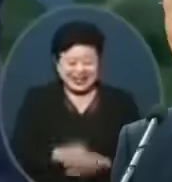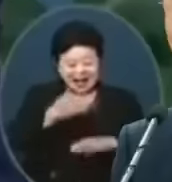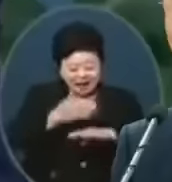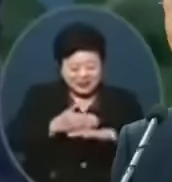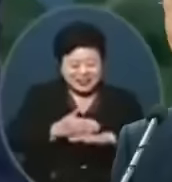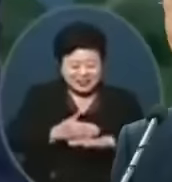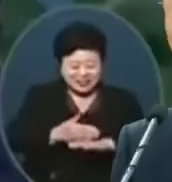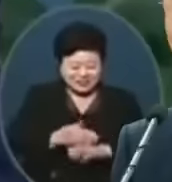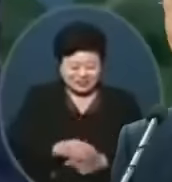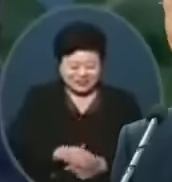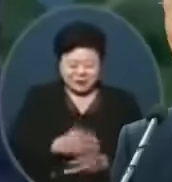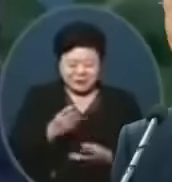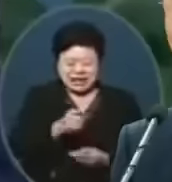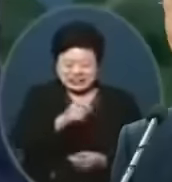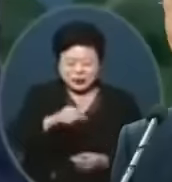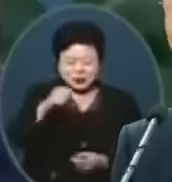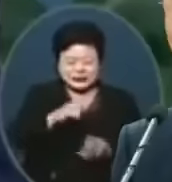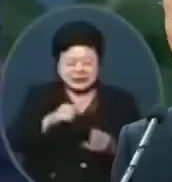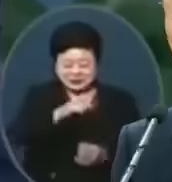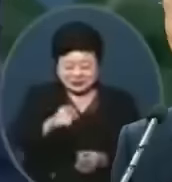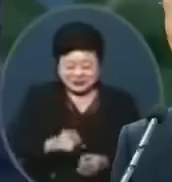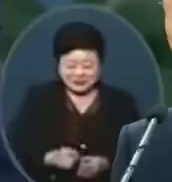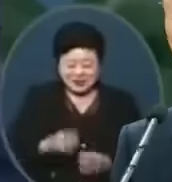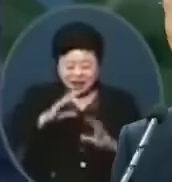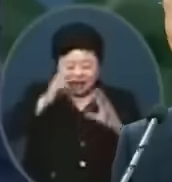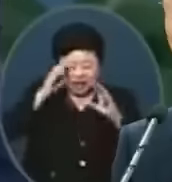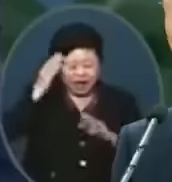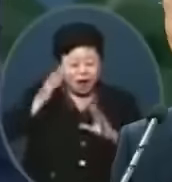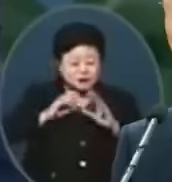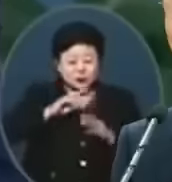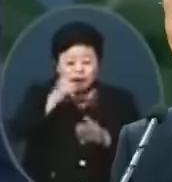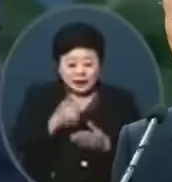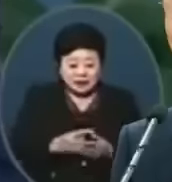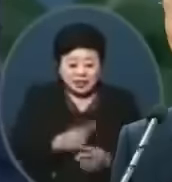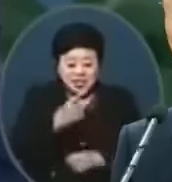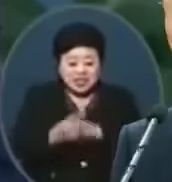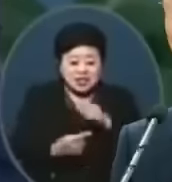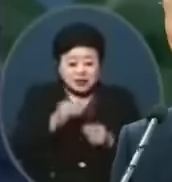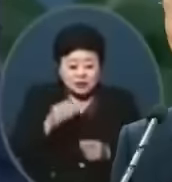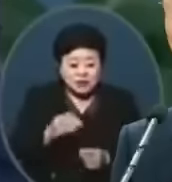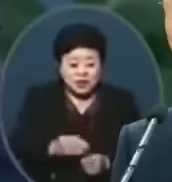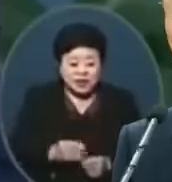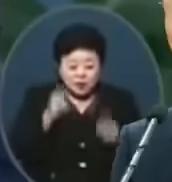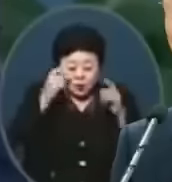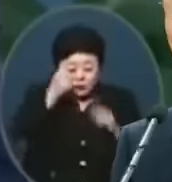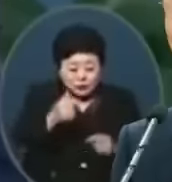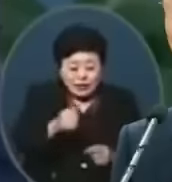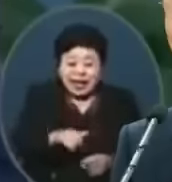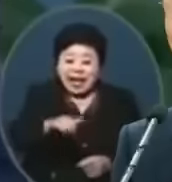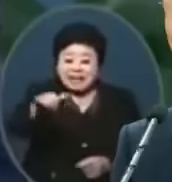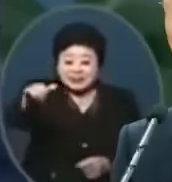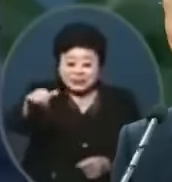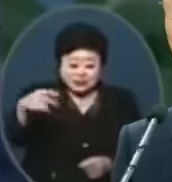감사하다고 말하는데, 한국에 돌아왔다가 그 이듬해 또 오스트리아에 가게